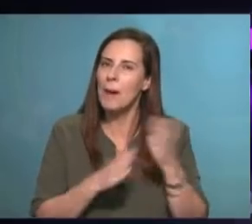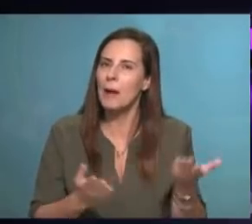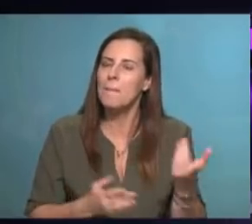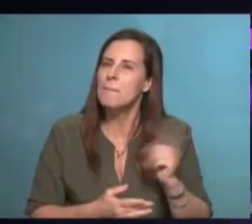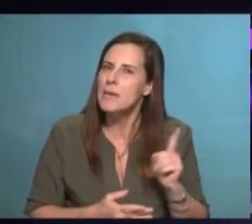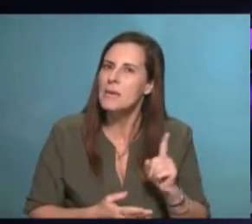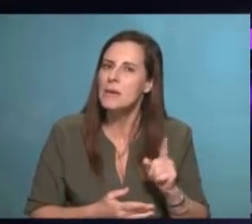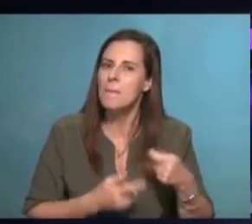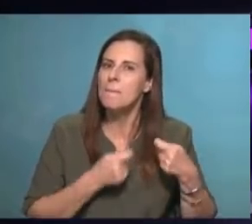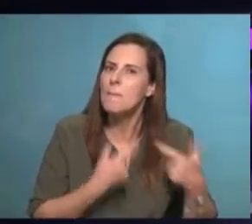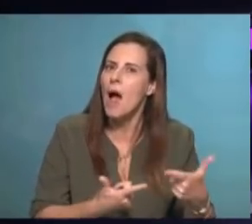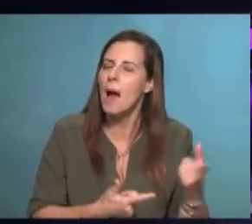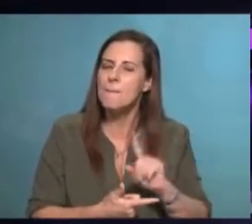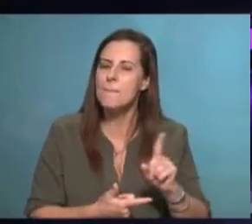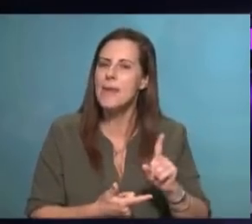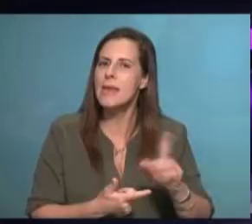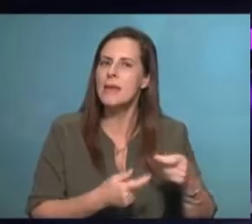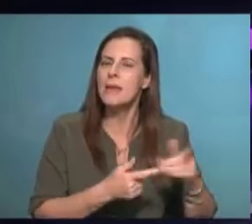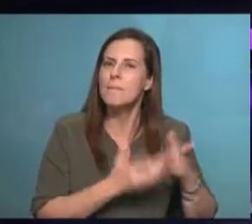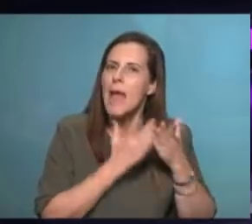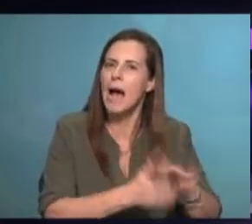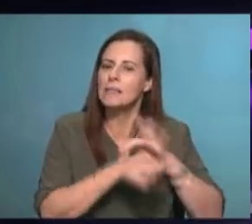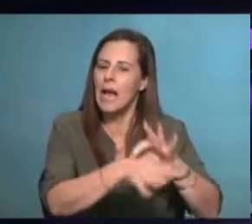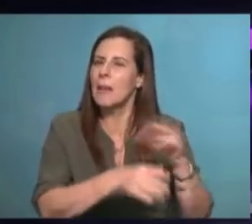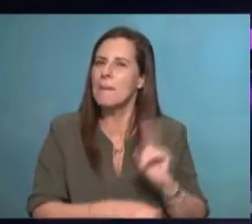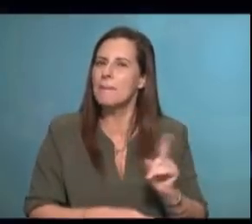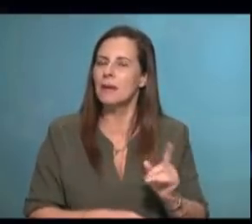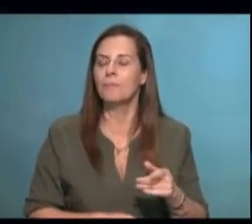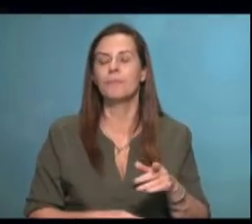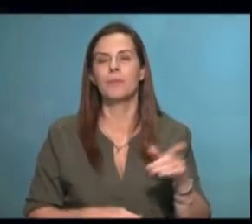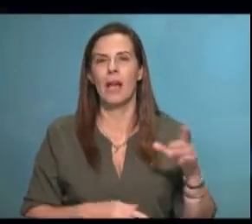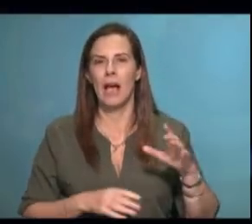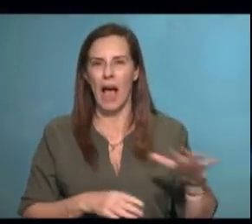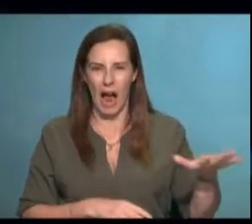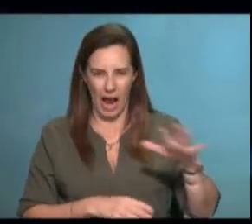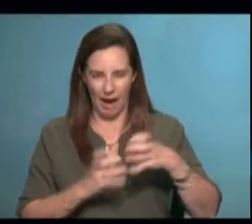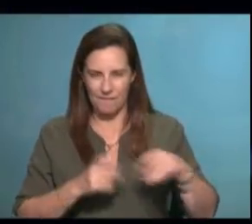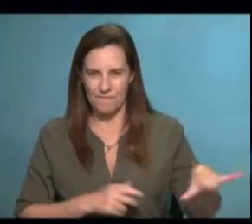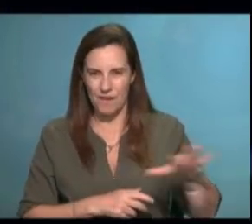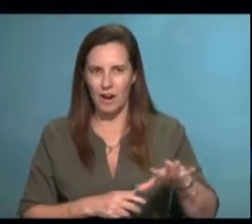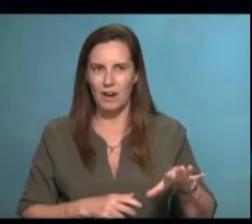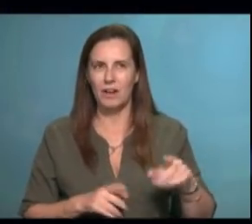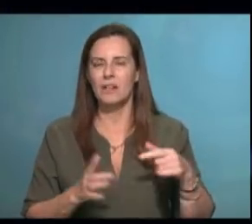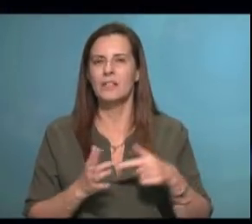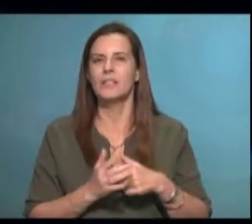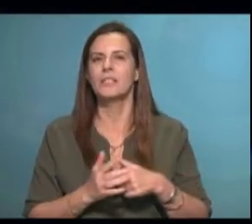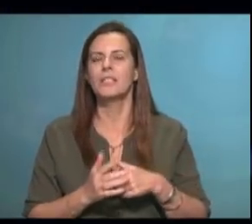מי מכר לו את הנשק, מי דאג להסיע אותו? כן, תראי, שווייקה, צריך לומר, זה ממש כמו ברטה למי